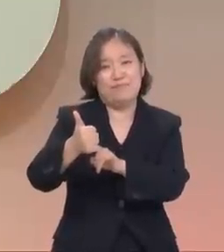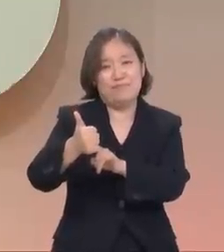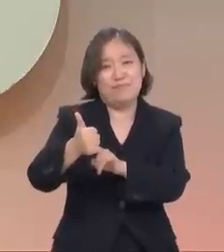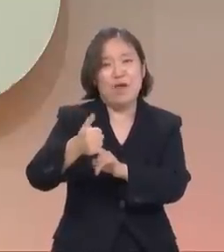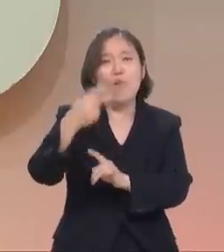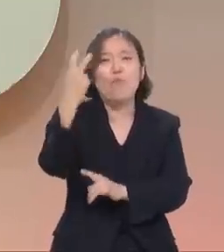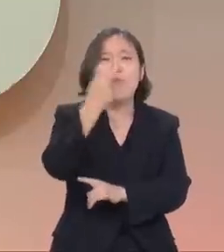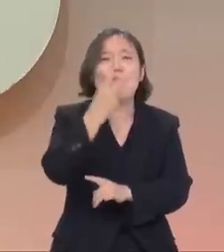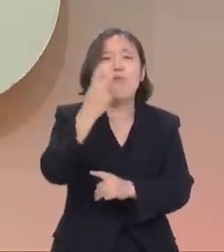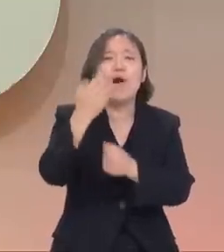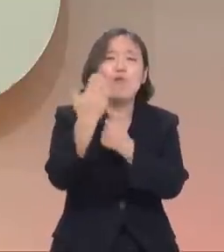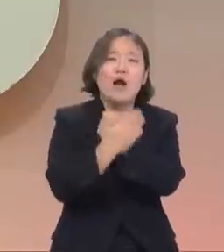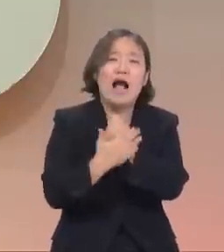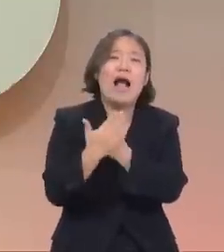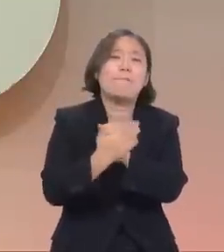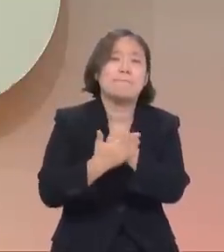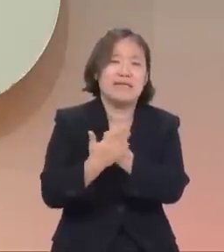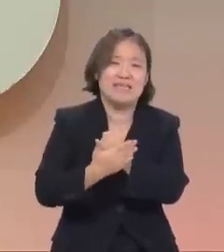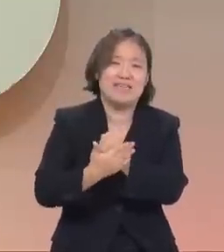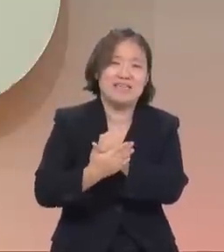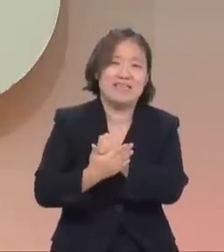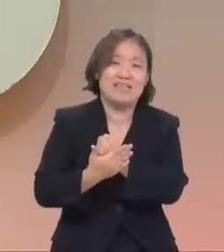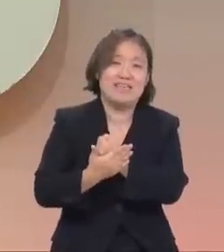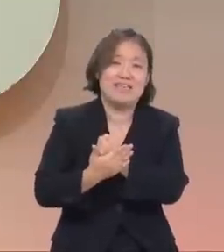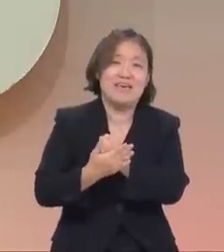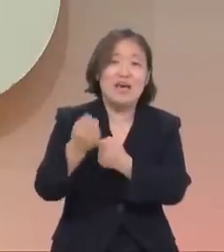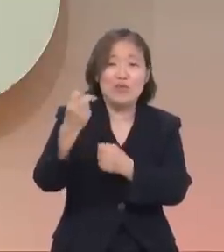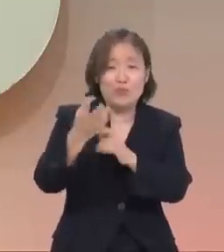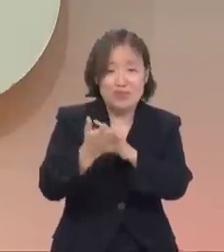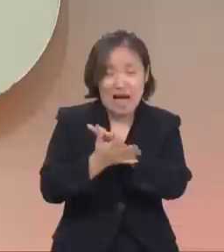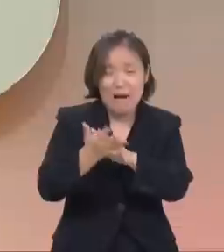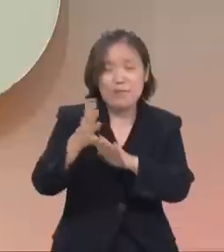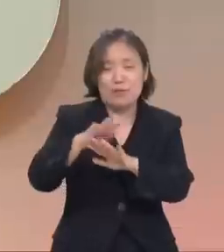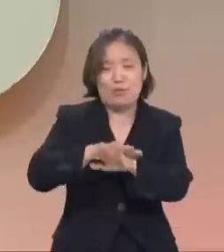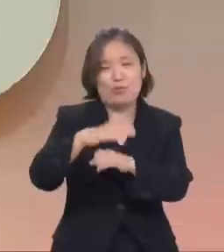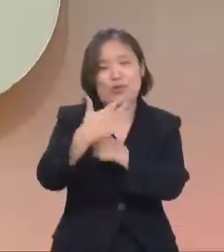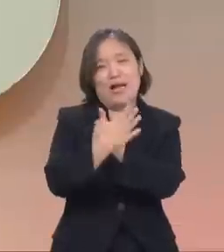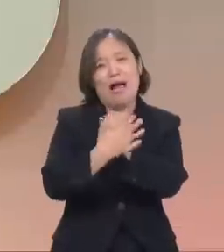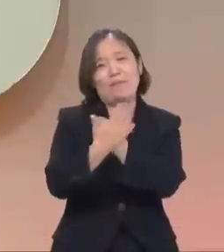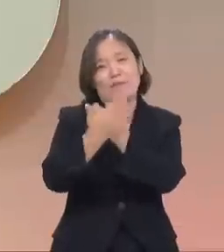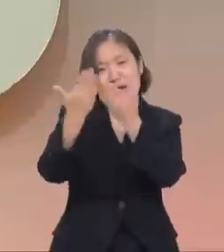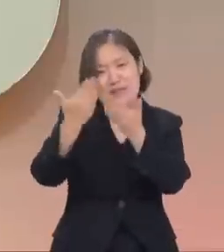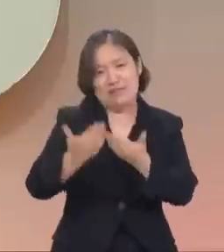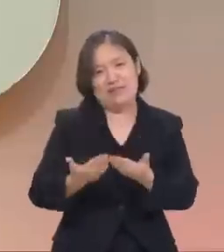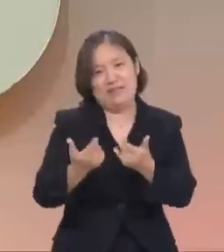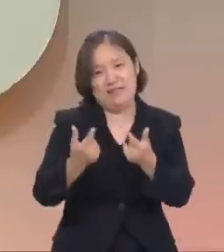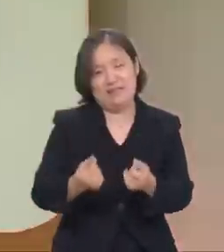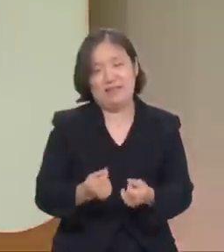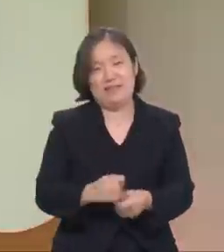그와 같은 불보살님의 자비로운 카피였구나